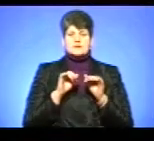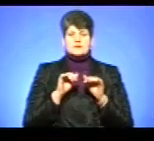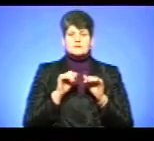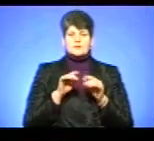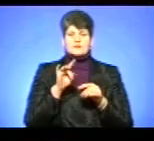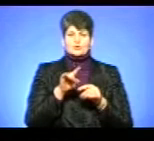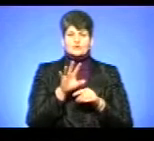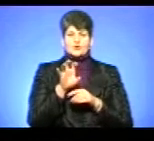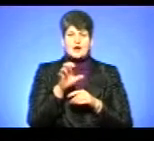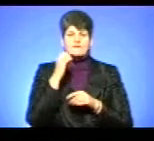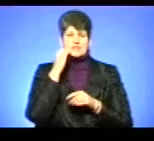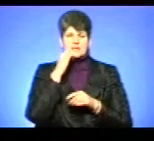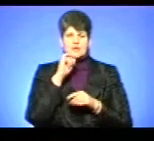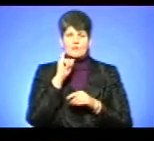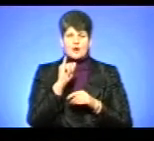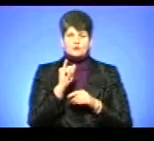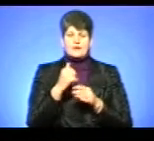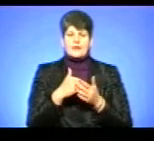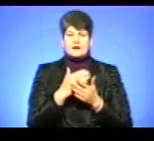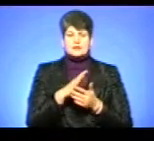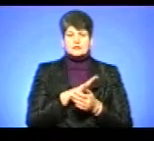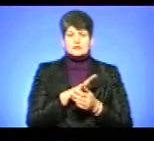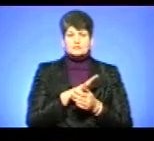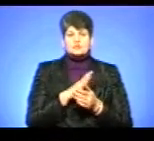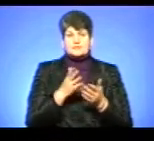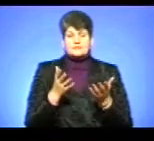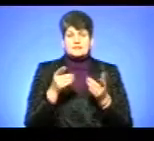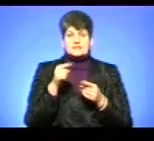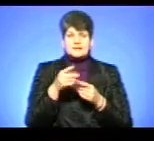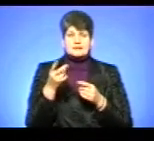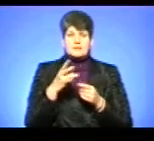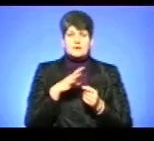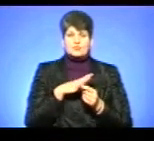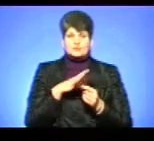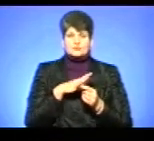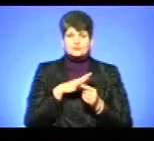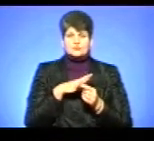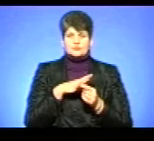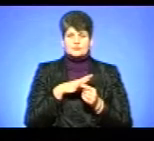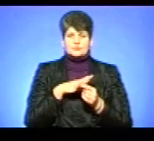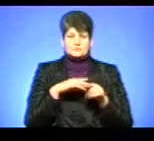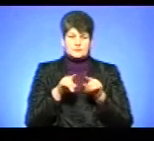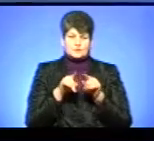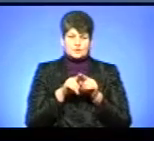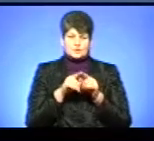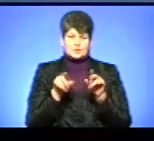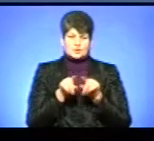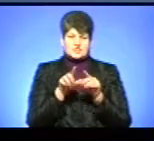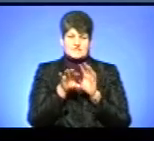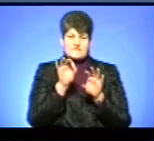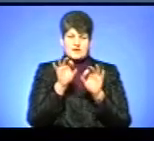фотографії старі, поганої якості, такі, які були доступні. З них треба було цю портретну схожість вибрати.